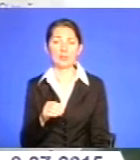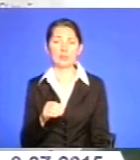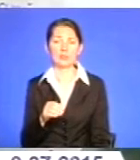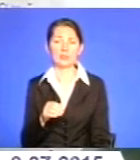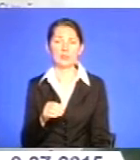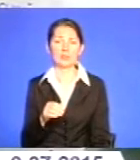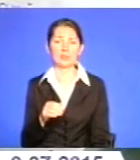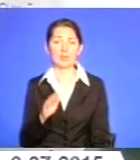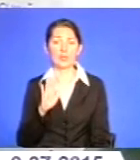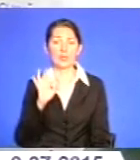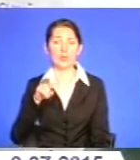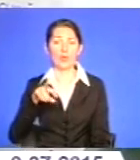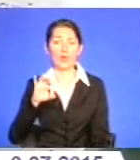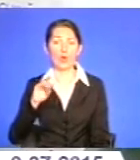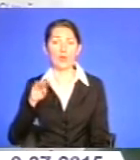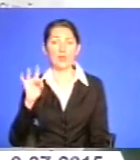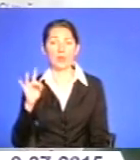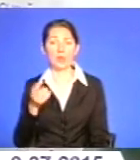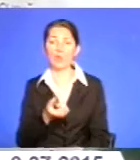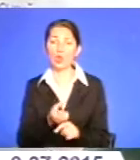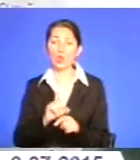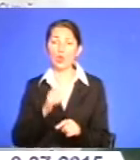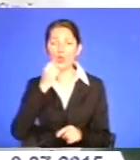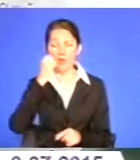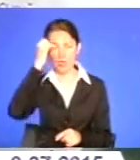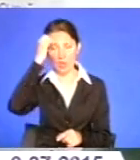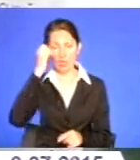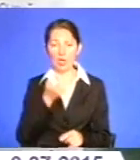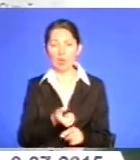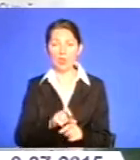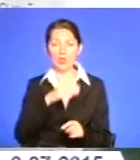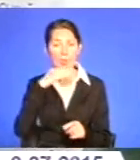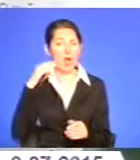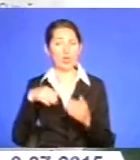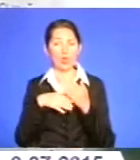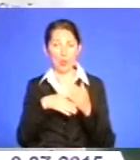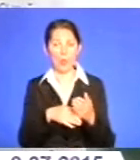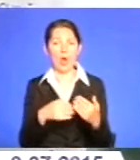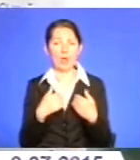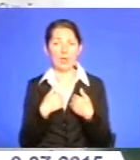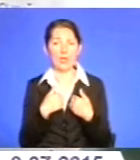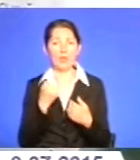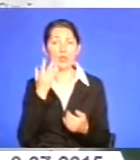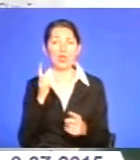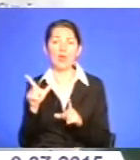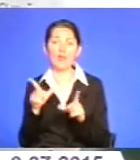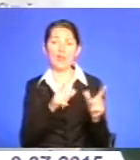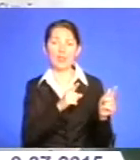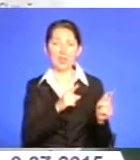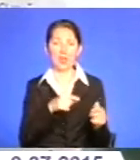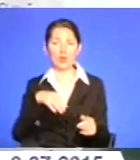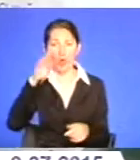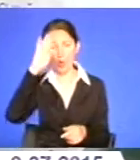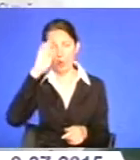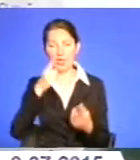Нашим волонтерам ми дуже вдячні, тому що вони дуже багато допомагають нам. Коли виїжджають хлопці